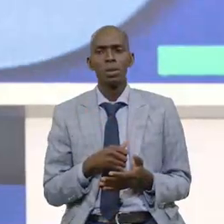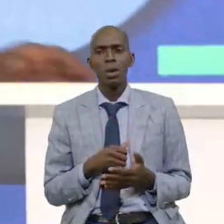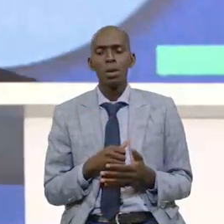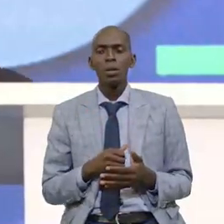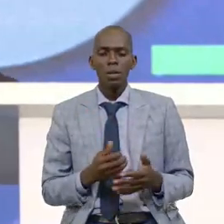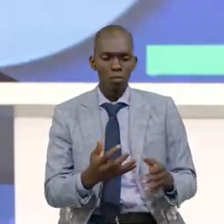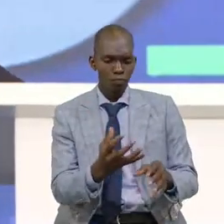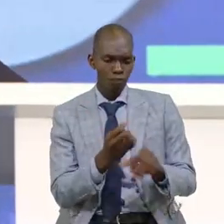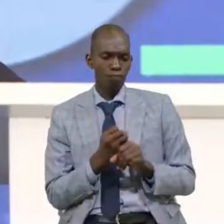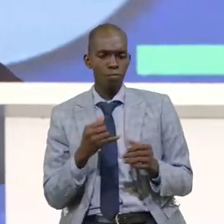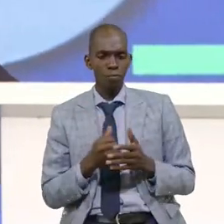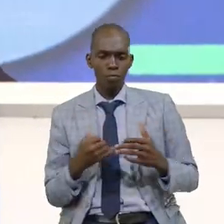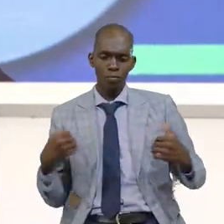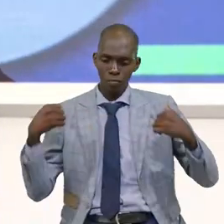t'attend.